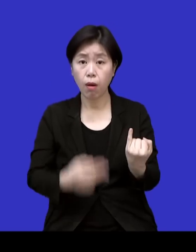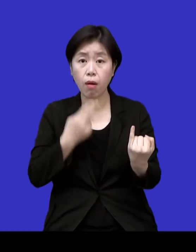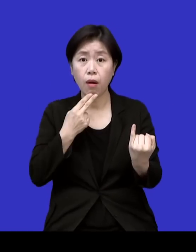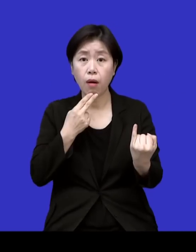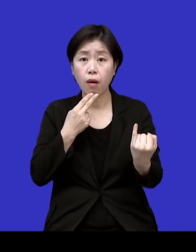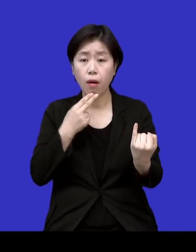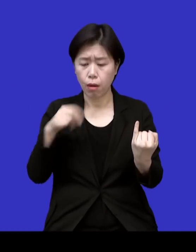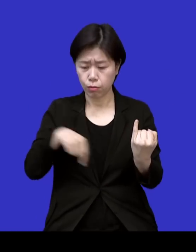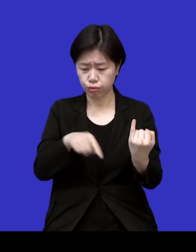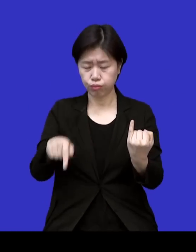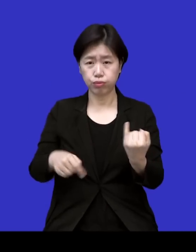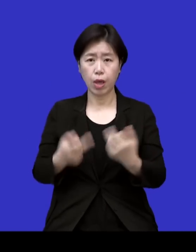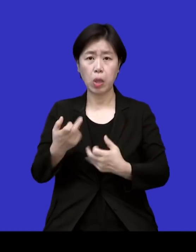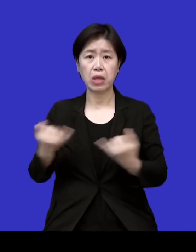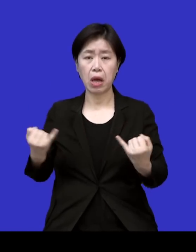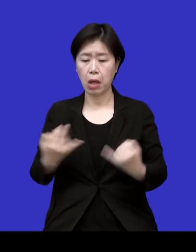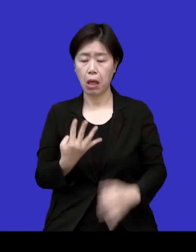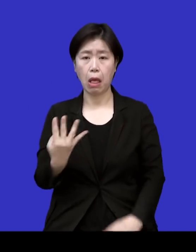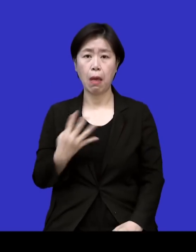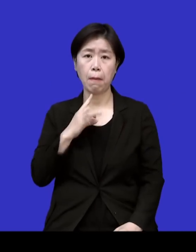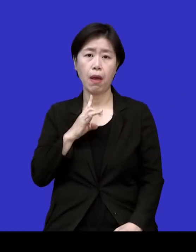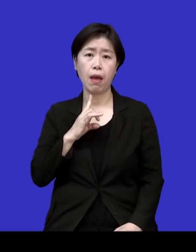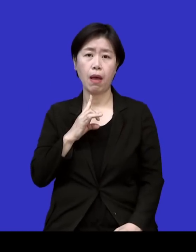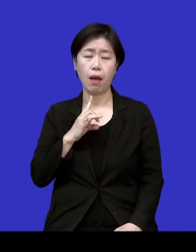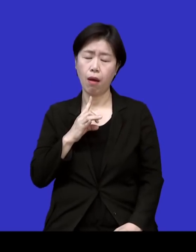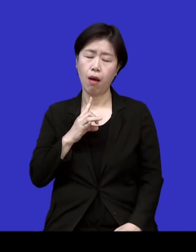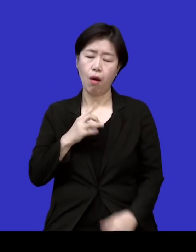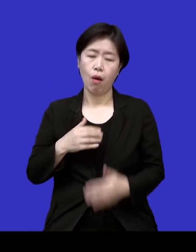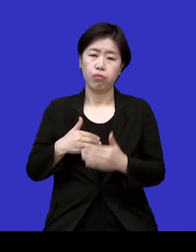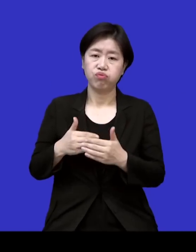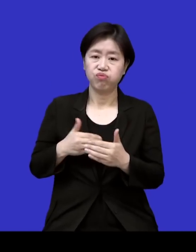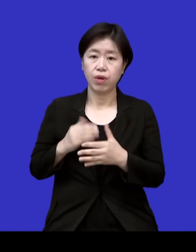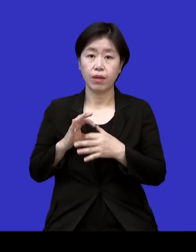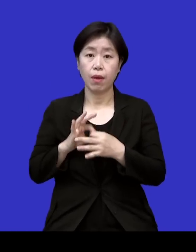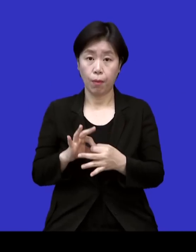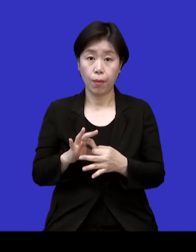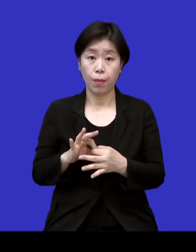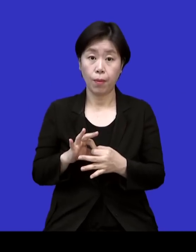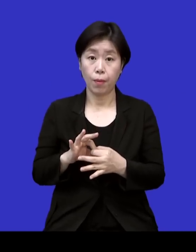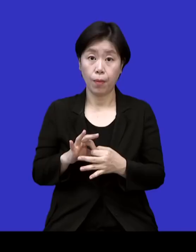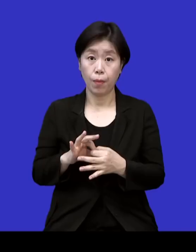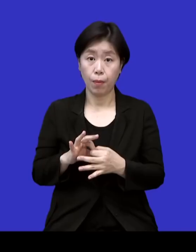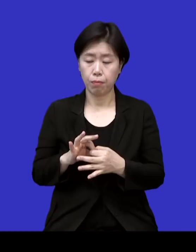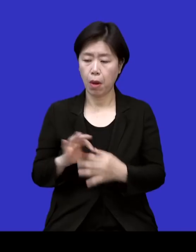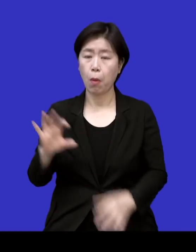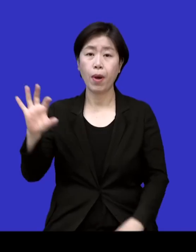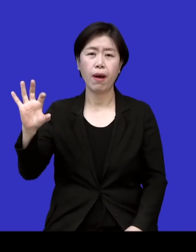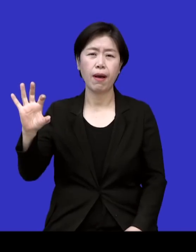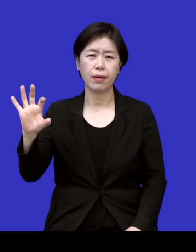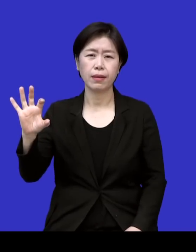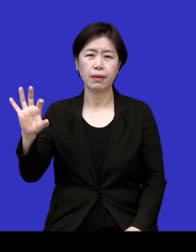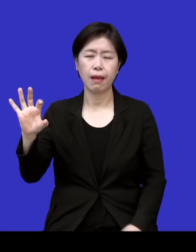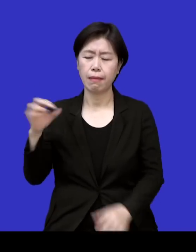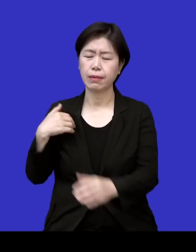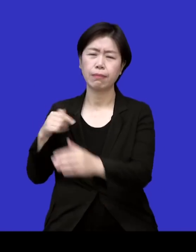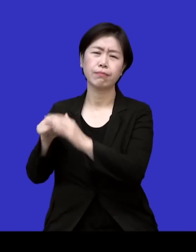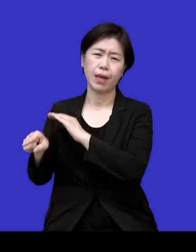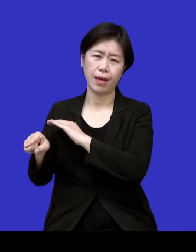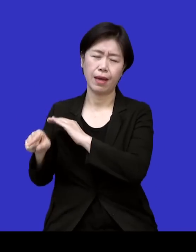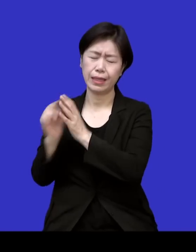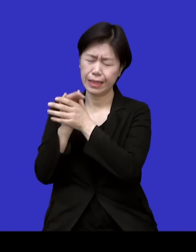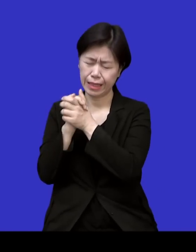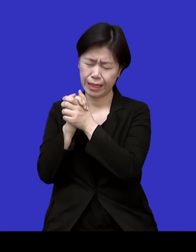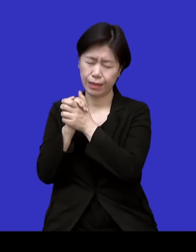네네. 그러면 그때 이제 새방이었으니까 마당에 화장실이 있었거든요. 네. 이제 거기 가서 이제 기도를 하는